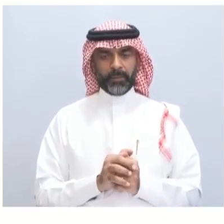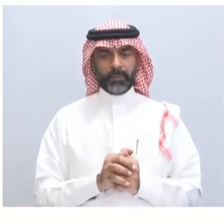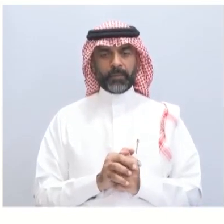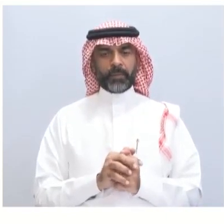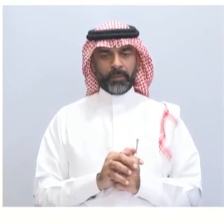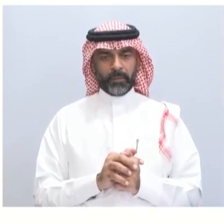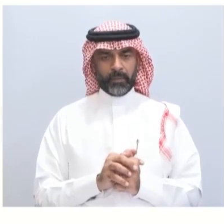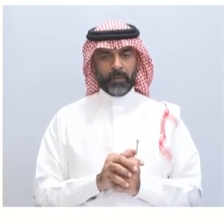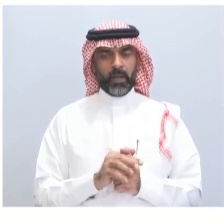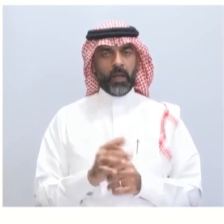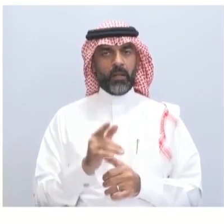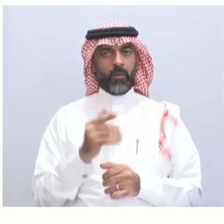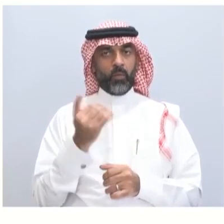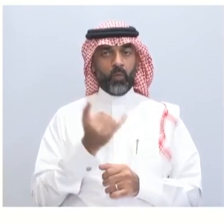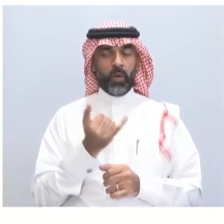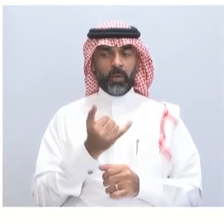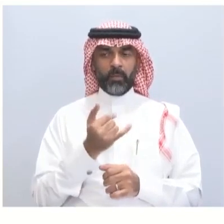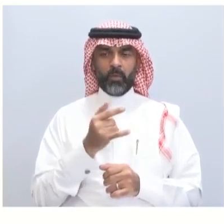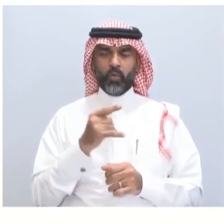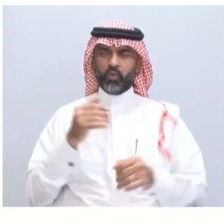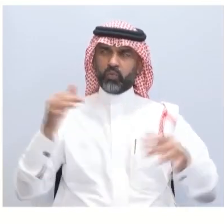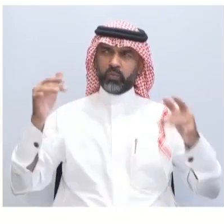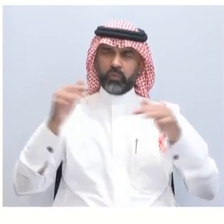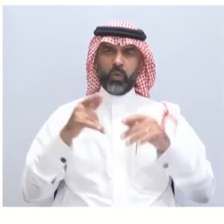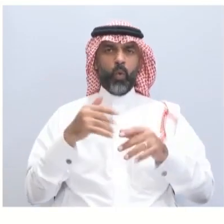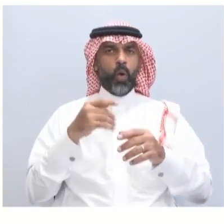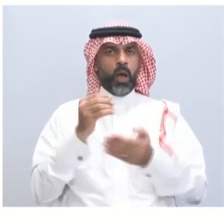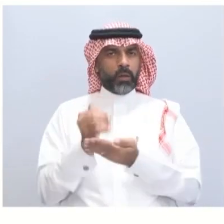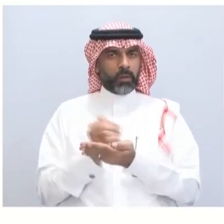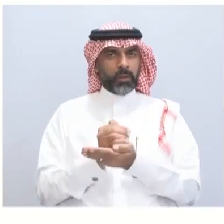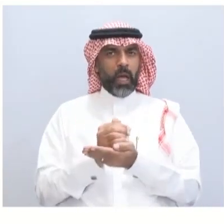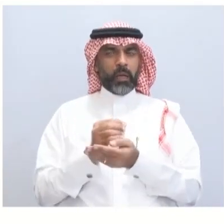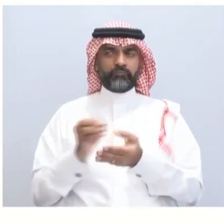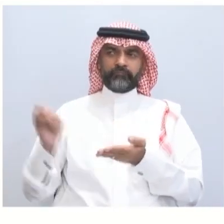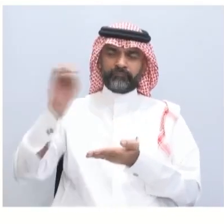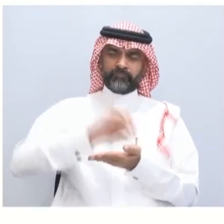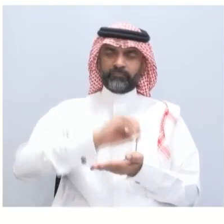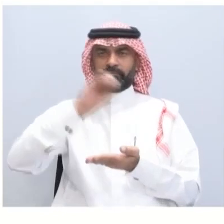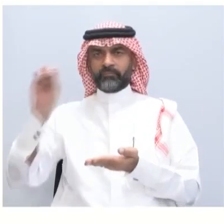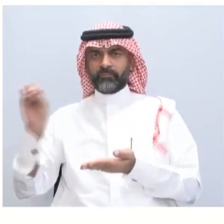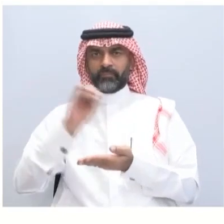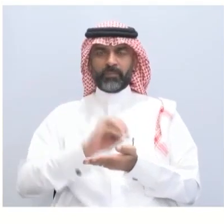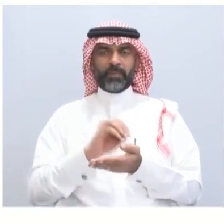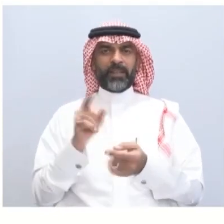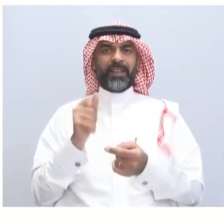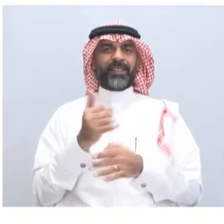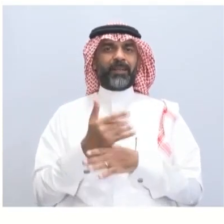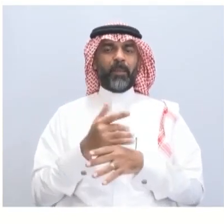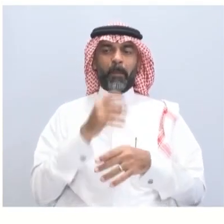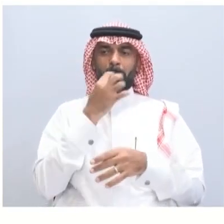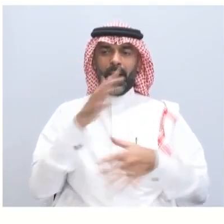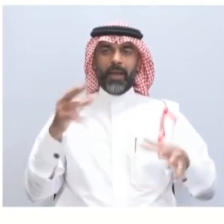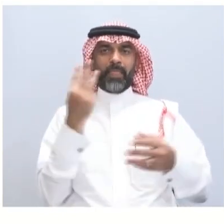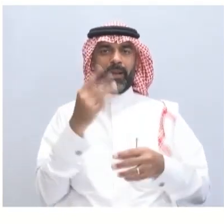مع العالم سهلت هجرات السكان منها واليها بالاضافه الى سهوله الارتباط